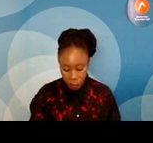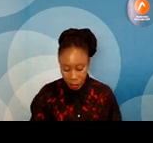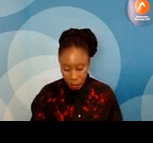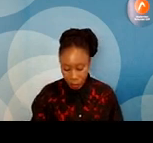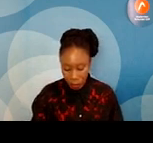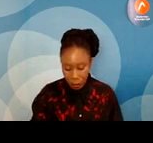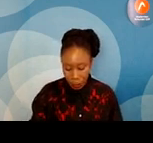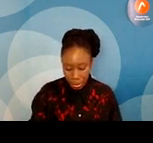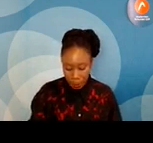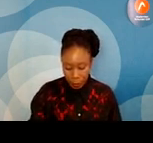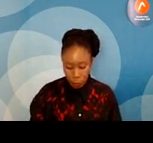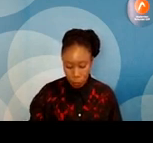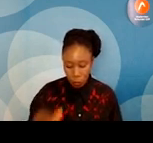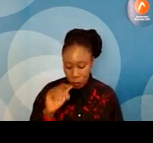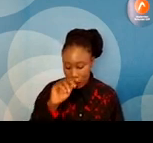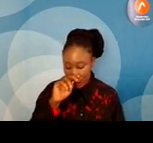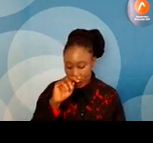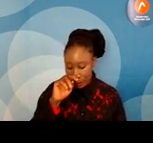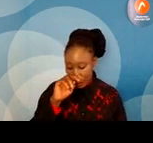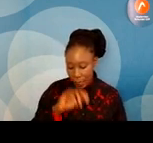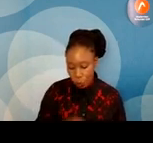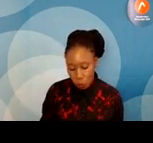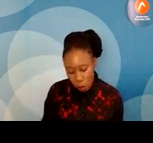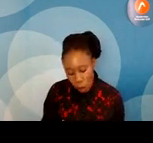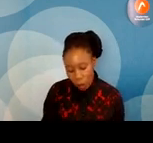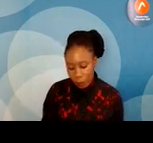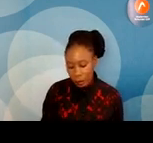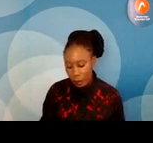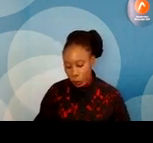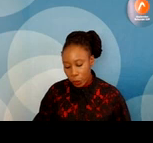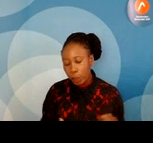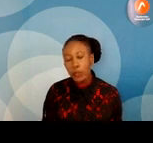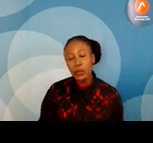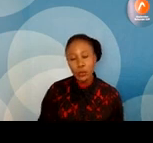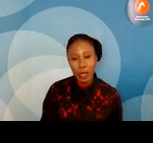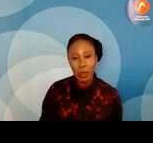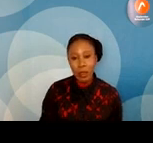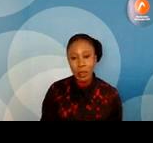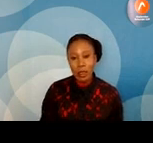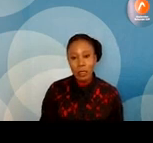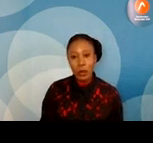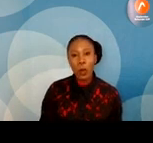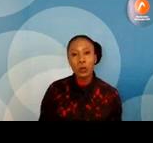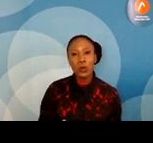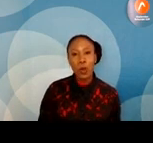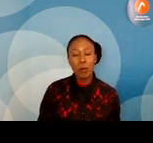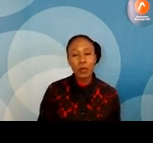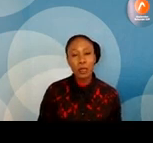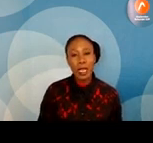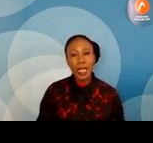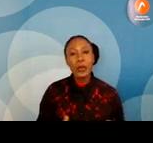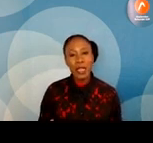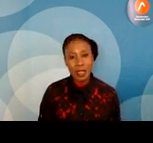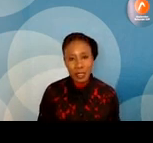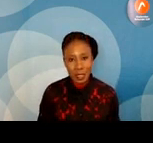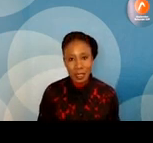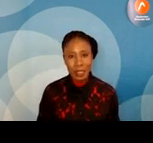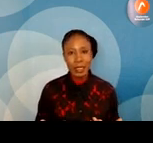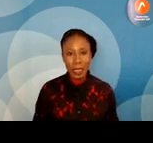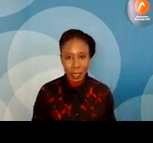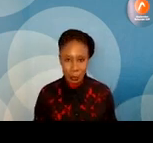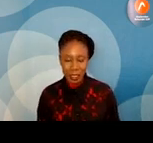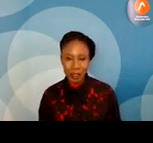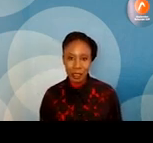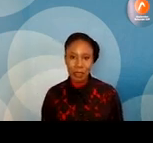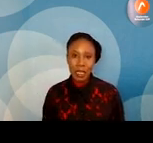Sen är det ju viktigt att just den här sociala biten, att kunna lyfta de som engagerar sig